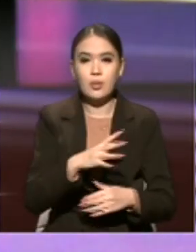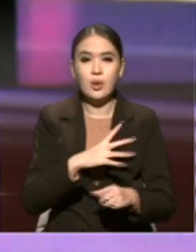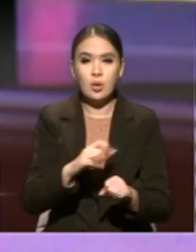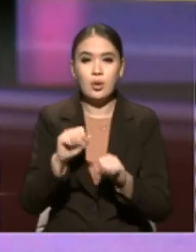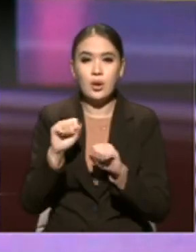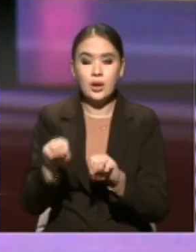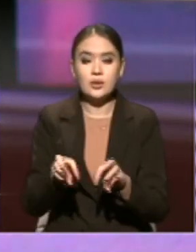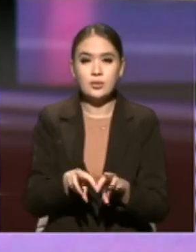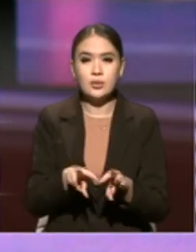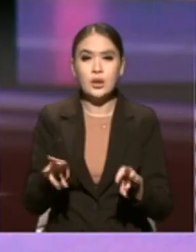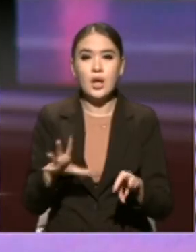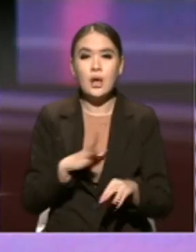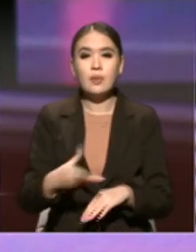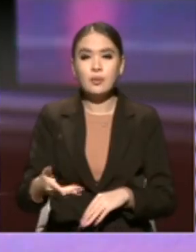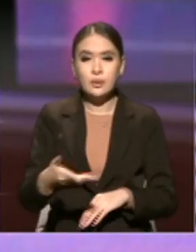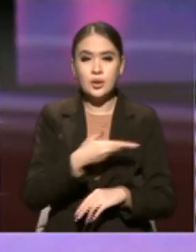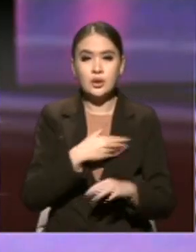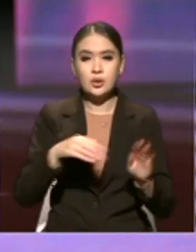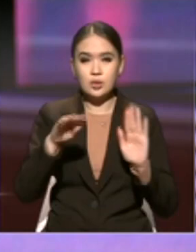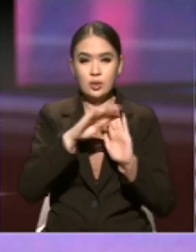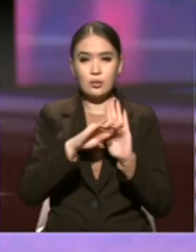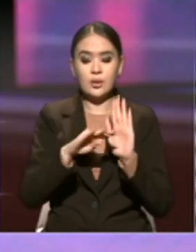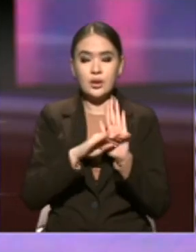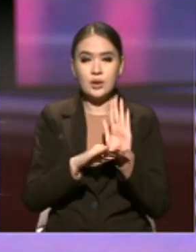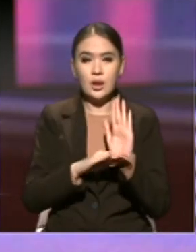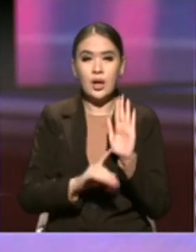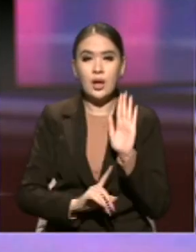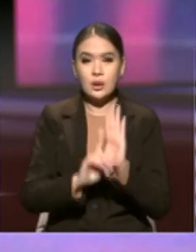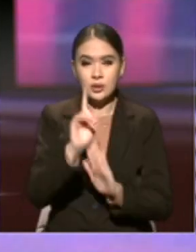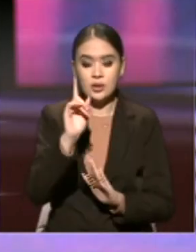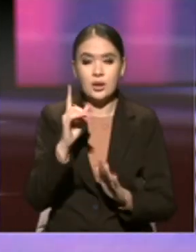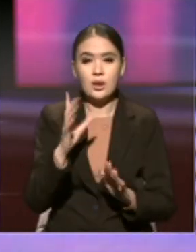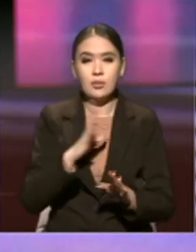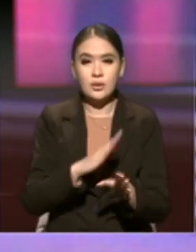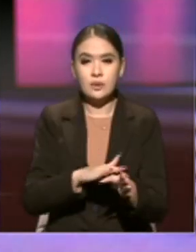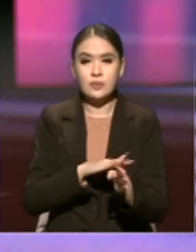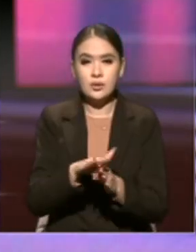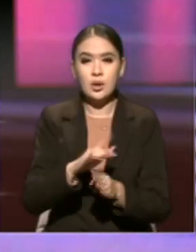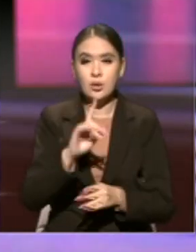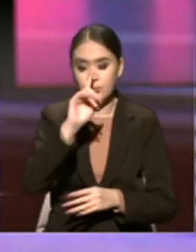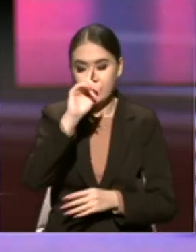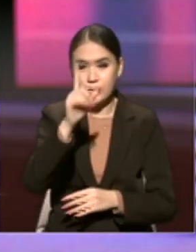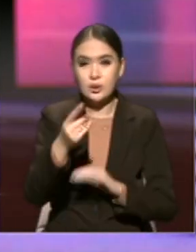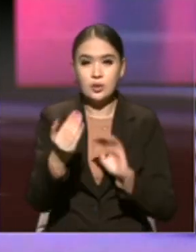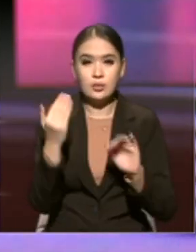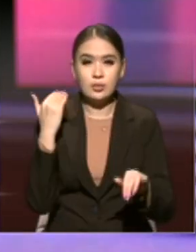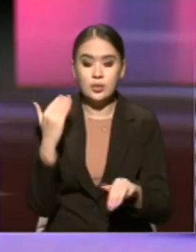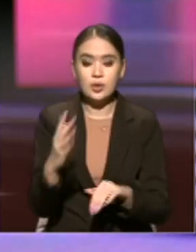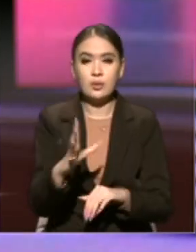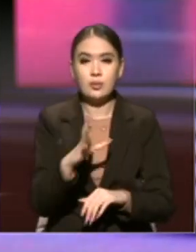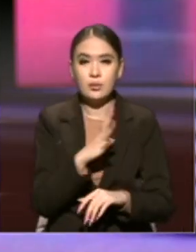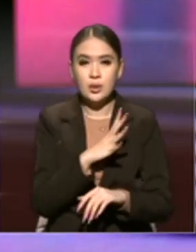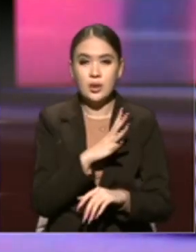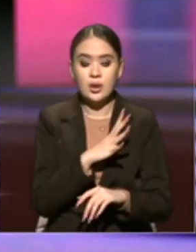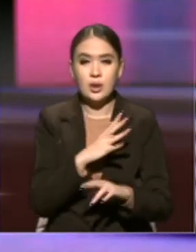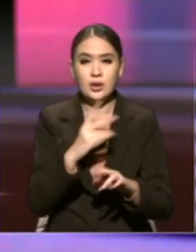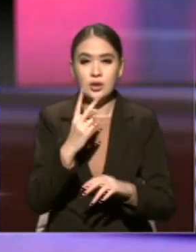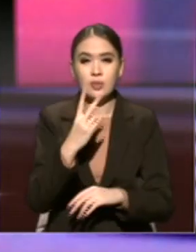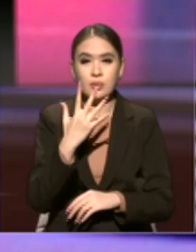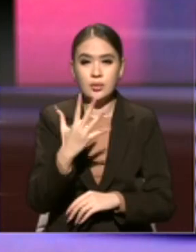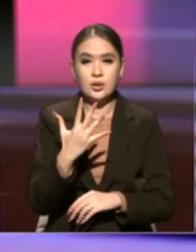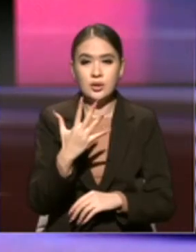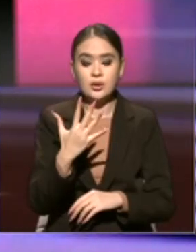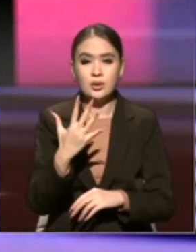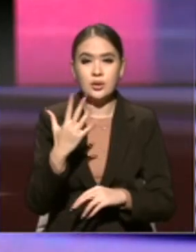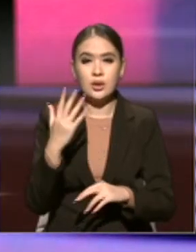министрлігі біз осы жобаны жүзеге асыруды бастадық. Бірінші кезекте осы тура бір жыл бұрын қазан айында нақты айтар болсақ 25 қазан